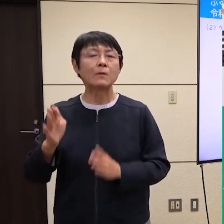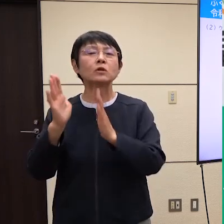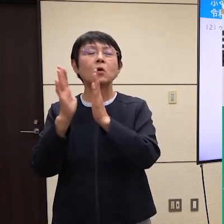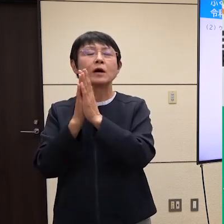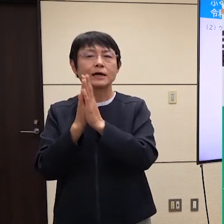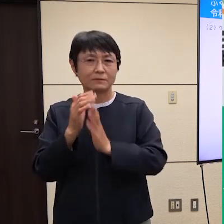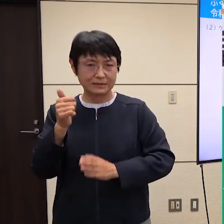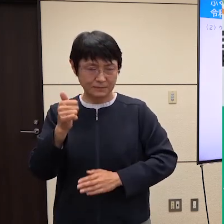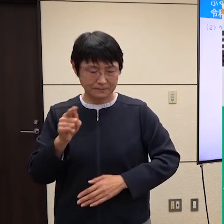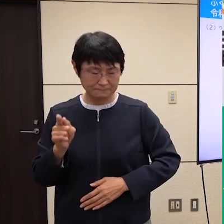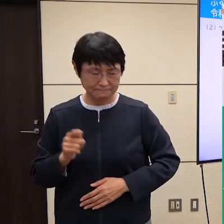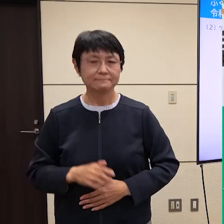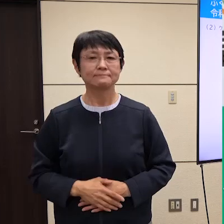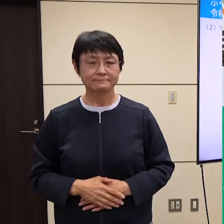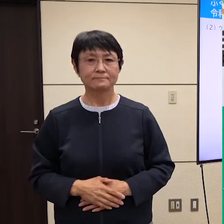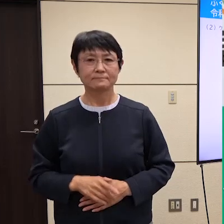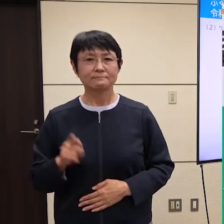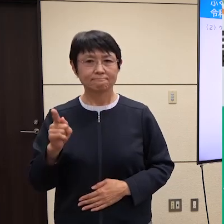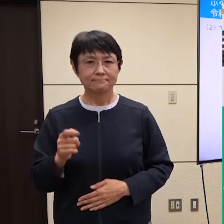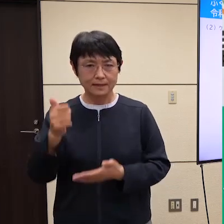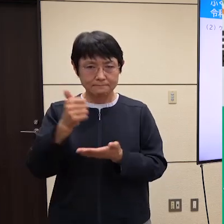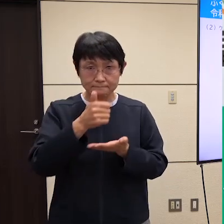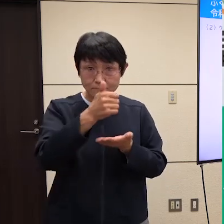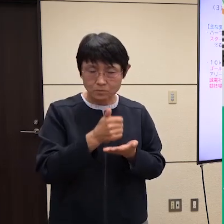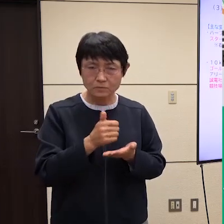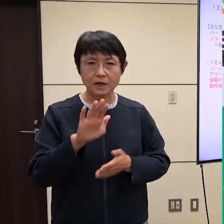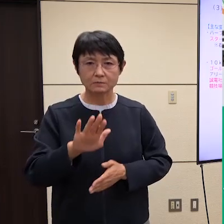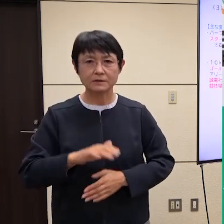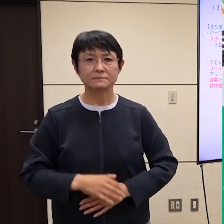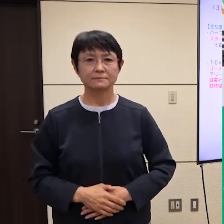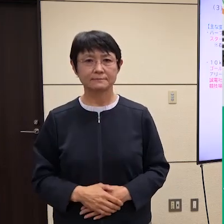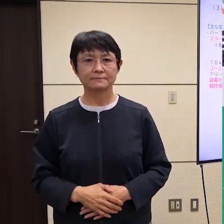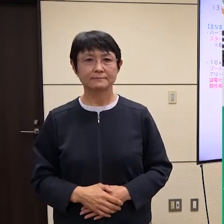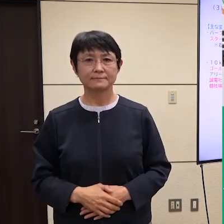出場をしていただきます。